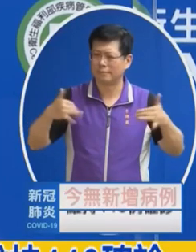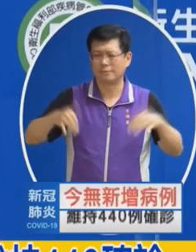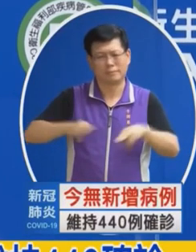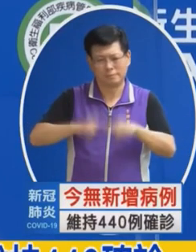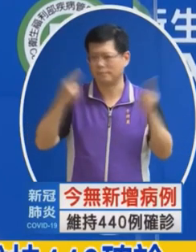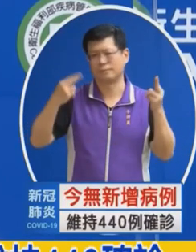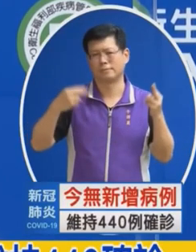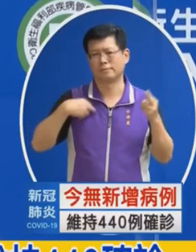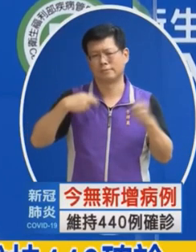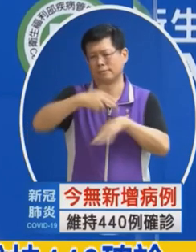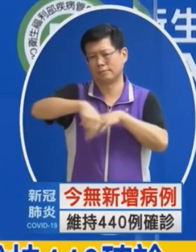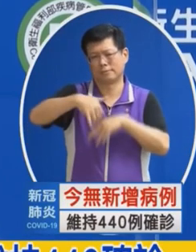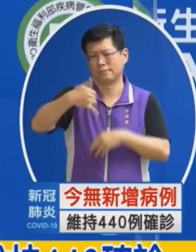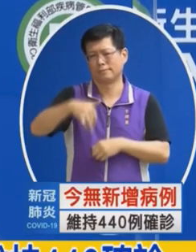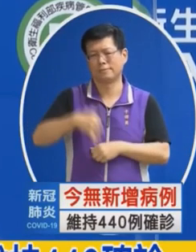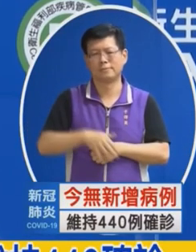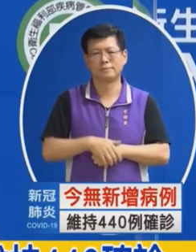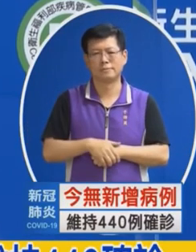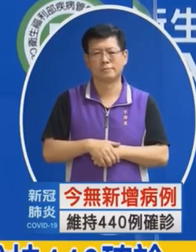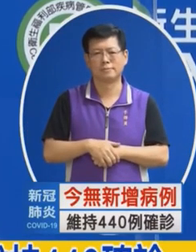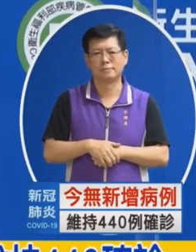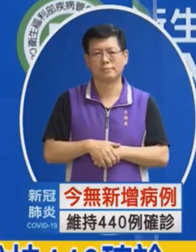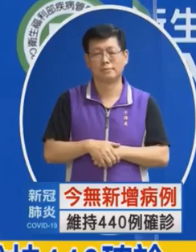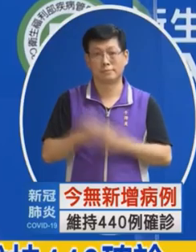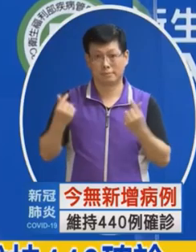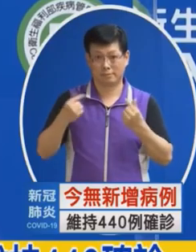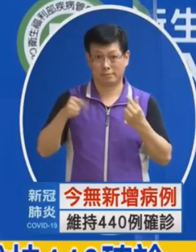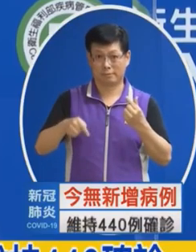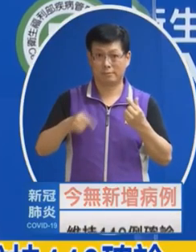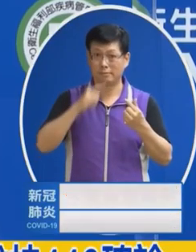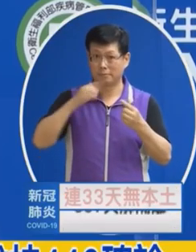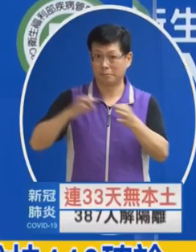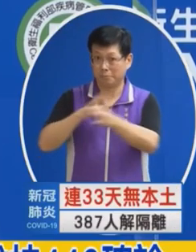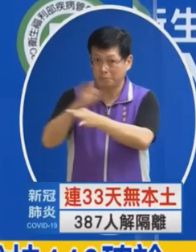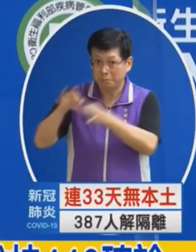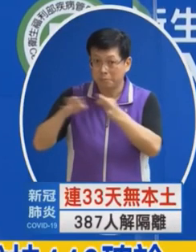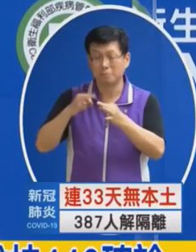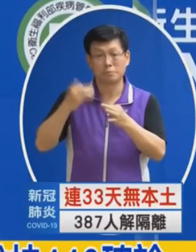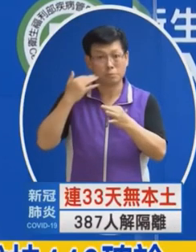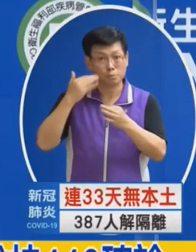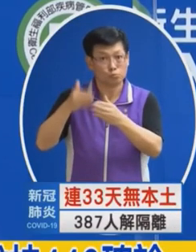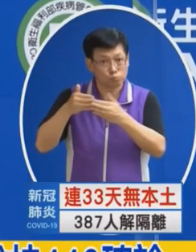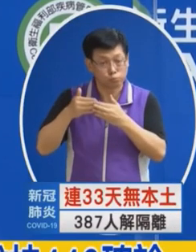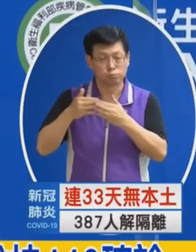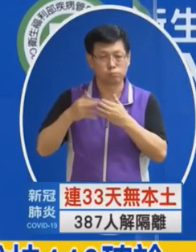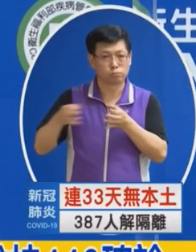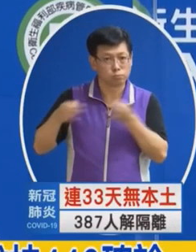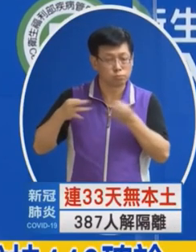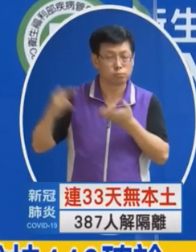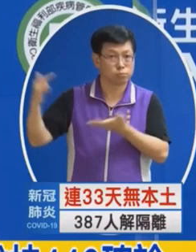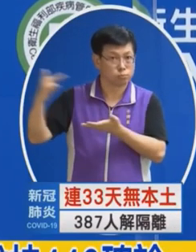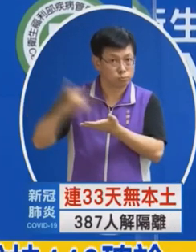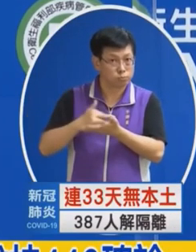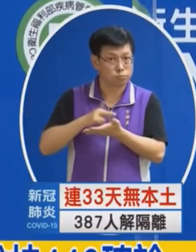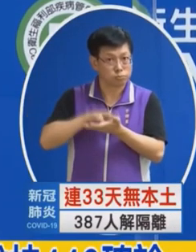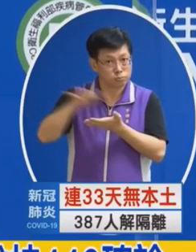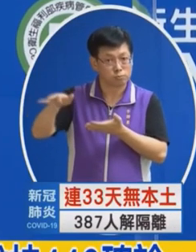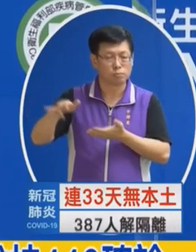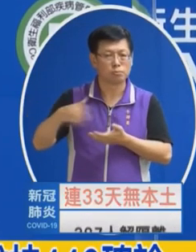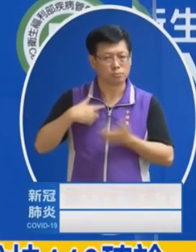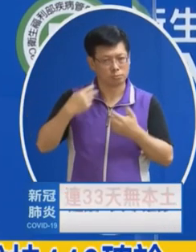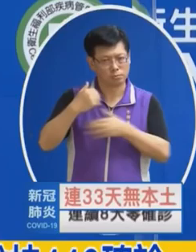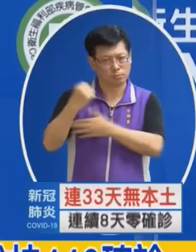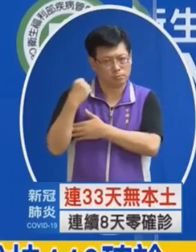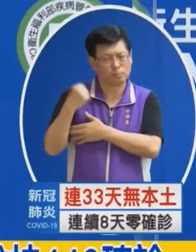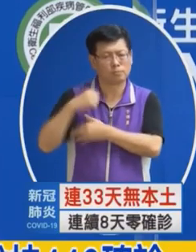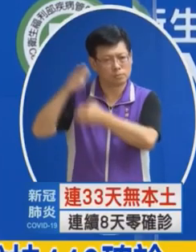这样开放的一个想法了哈，但是对于哈经贸往来的哈，那这是我们非常积极跟经济